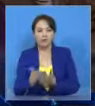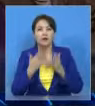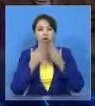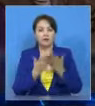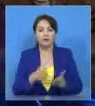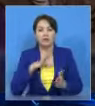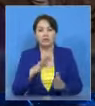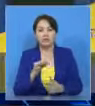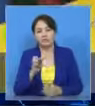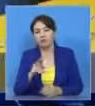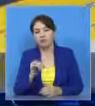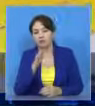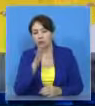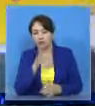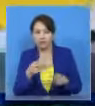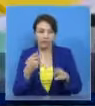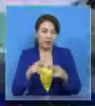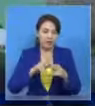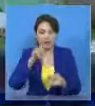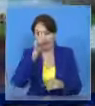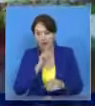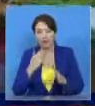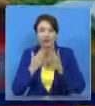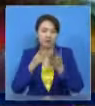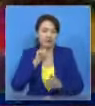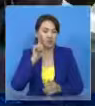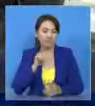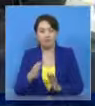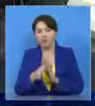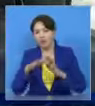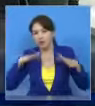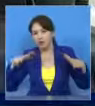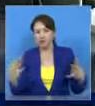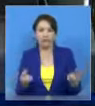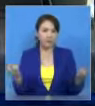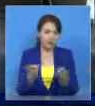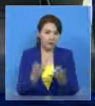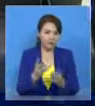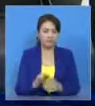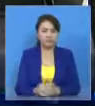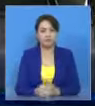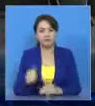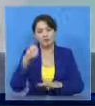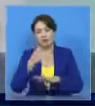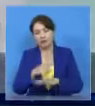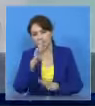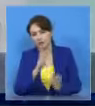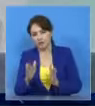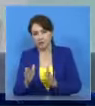оқырмандарының дені егде жаста. Сондықтан Брайль қарпымен оқитын жастардың қатарын көбейту қажет, дейді кітапхана басшысы.